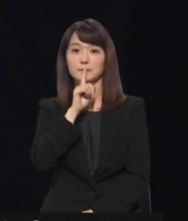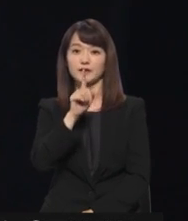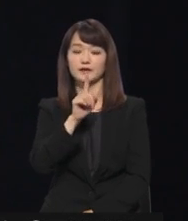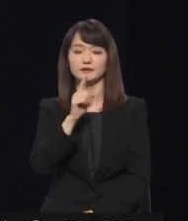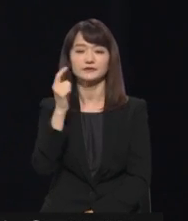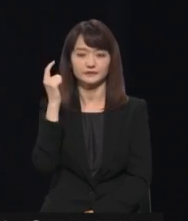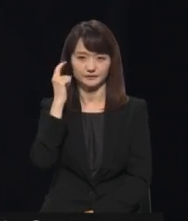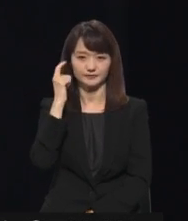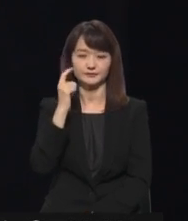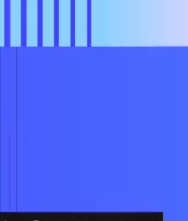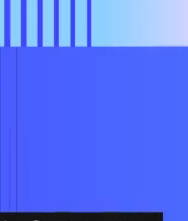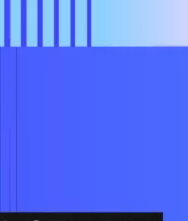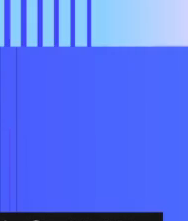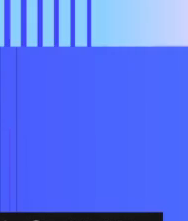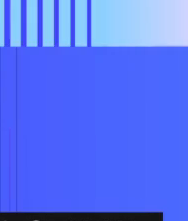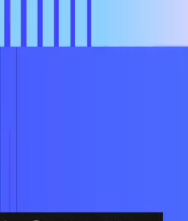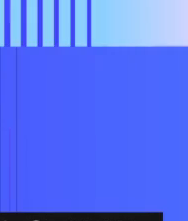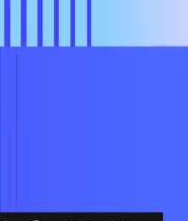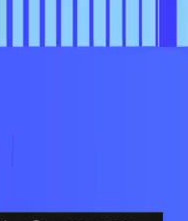들어보겠습니다